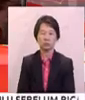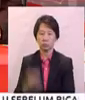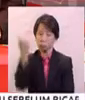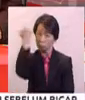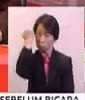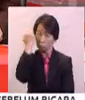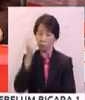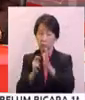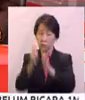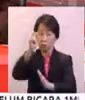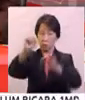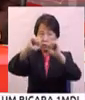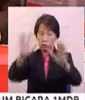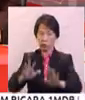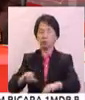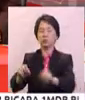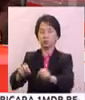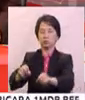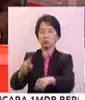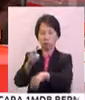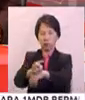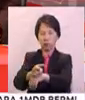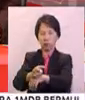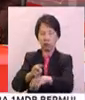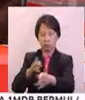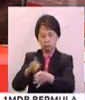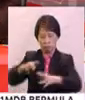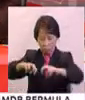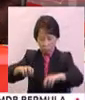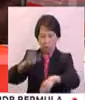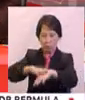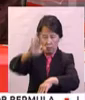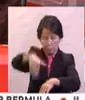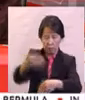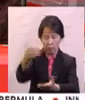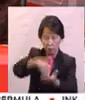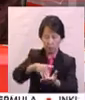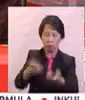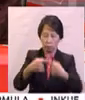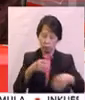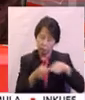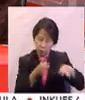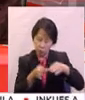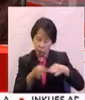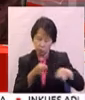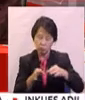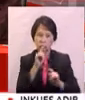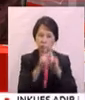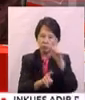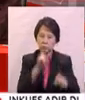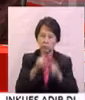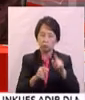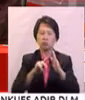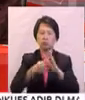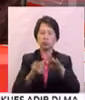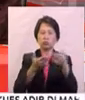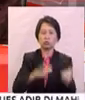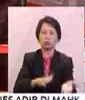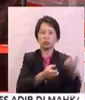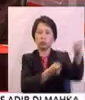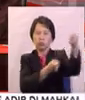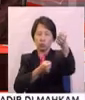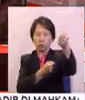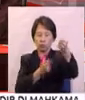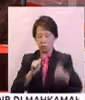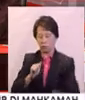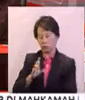Mahkamah Tinggi Shah Alam membenarkan saksi pakar forensik dipanggil semula bagi memberi keterangan dalam prosiding inkuest punca kematian anggota bomba